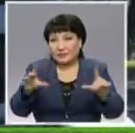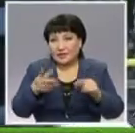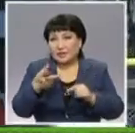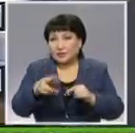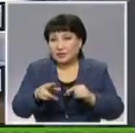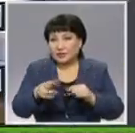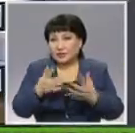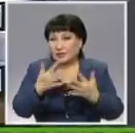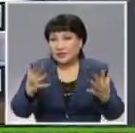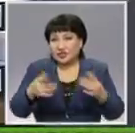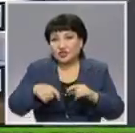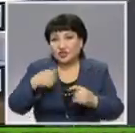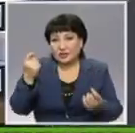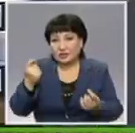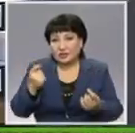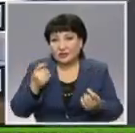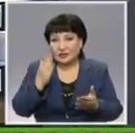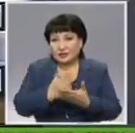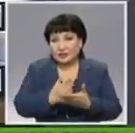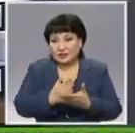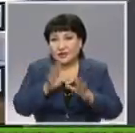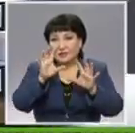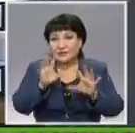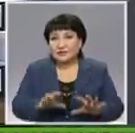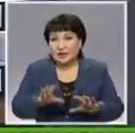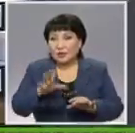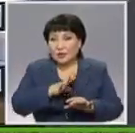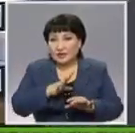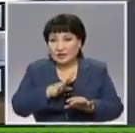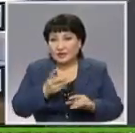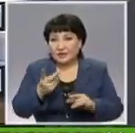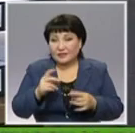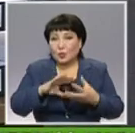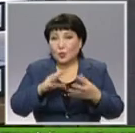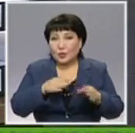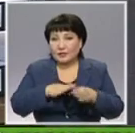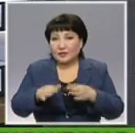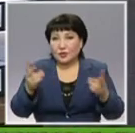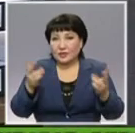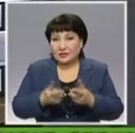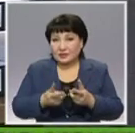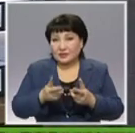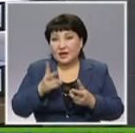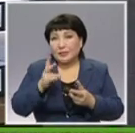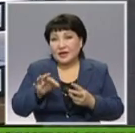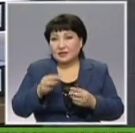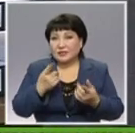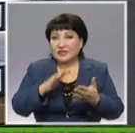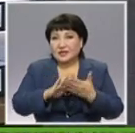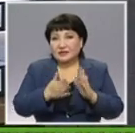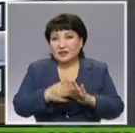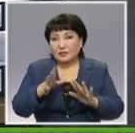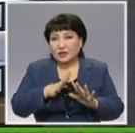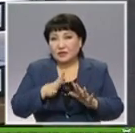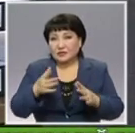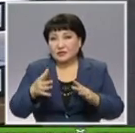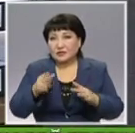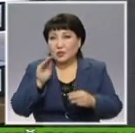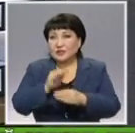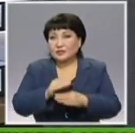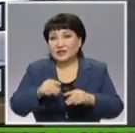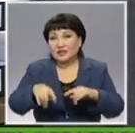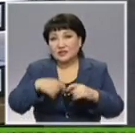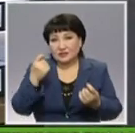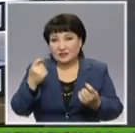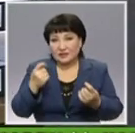әкеледі. Заң болғаннан кейін оны орындау керек қой, бірақ енді бір жағдайлары бар, өйткені қосымша шығындар шығаруымыз керек.